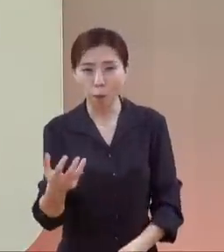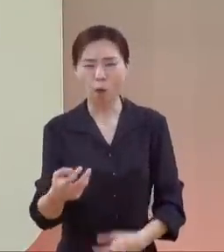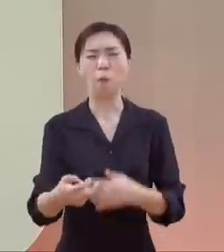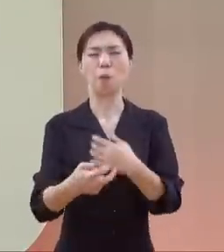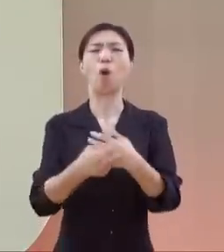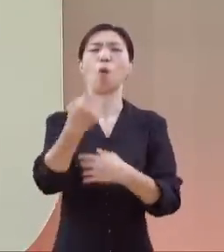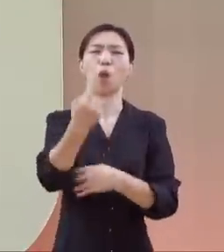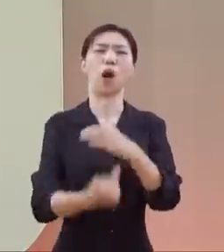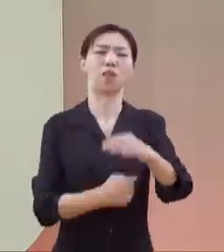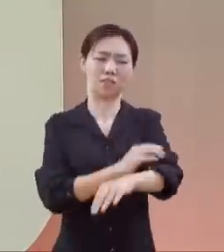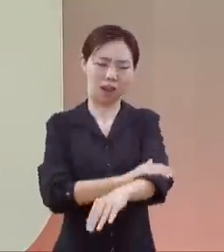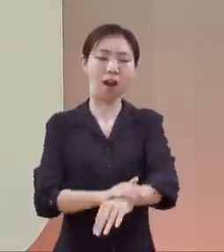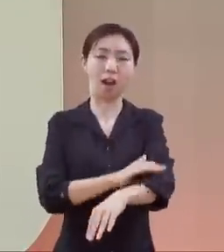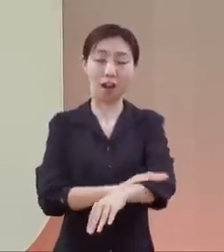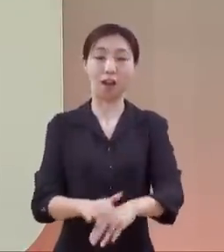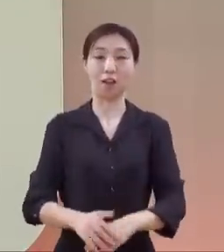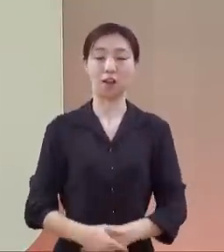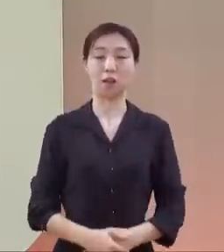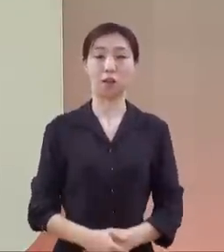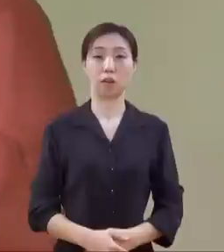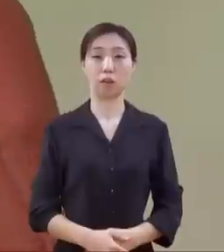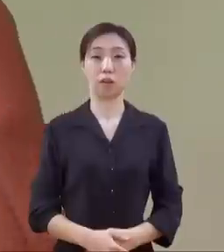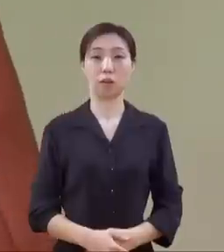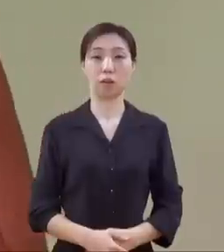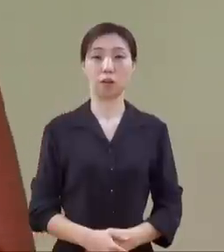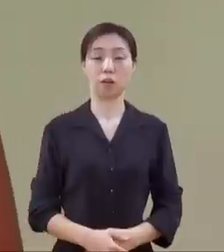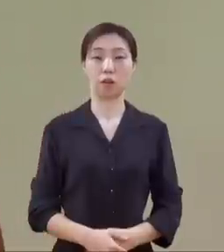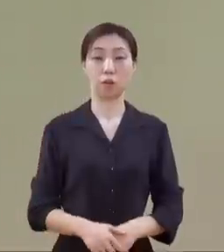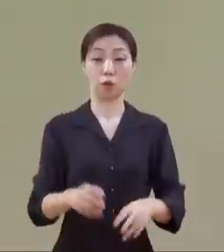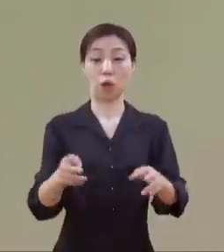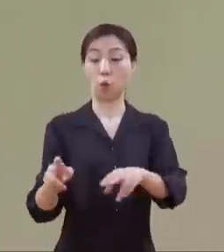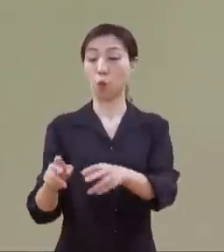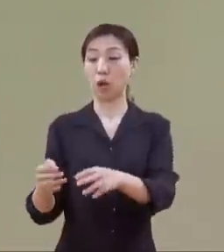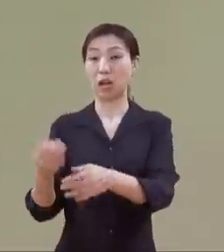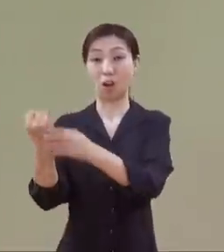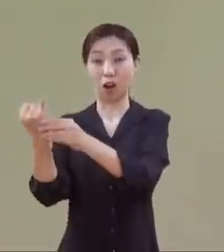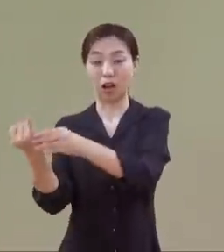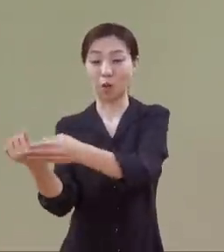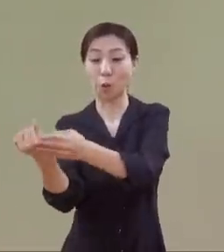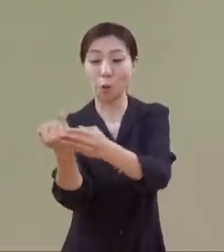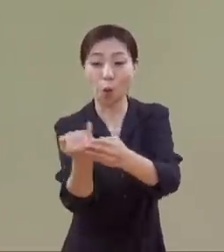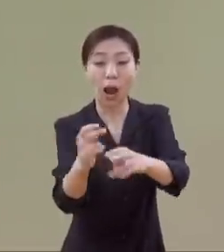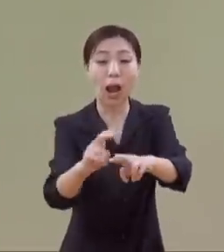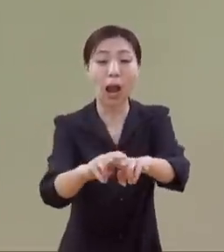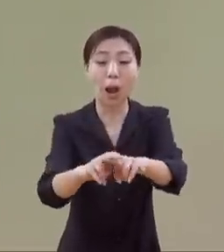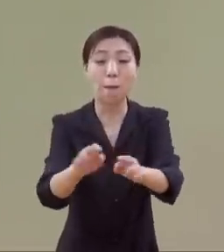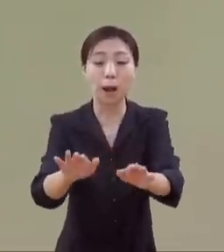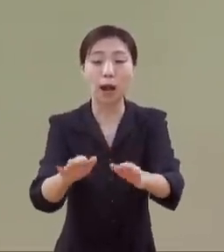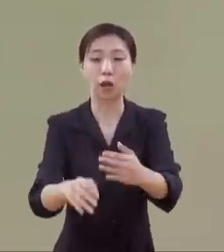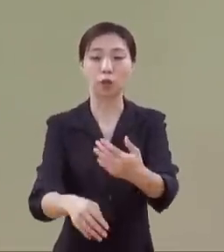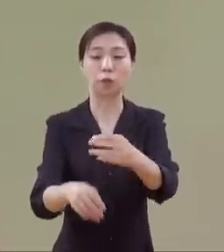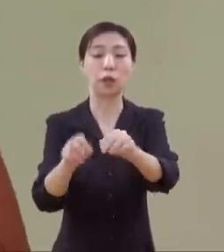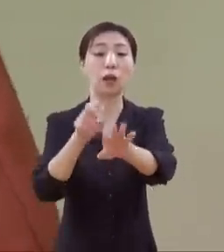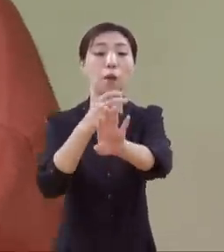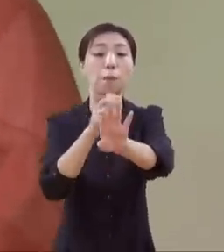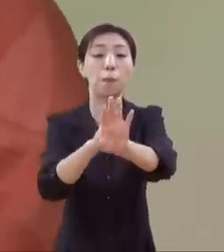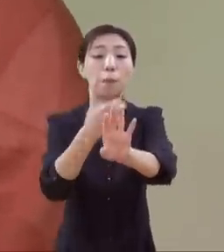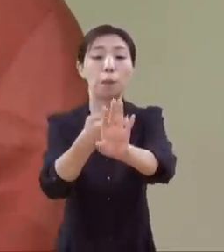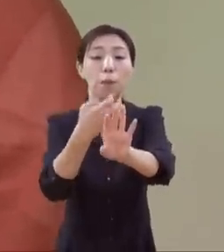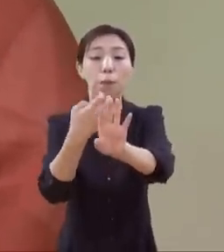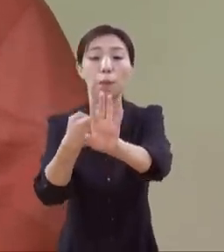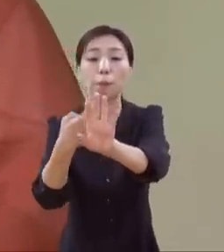병원에 와야죠 자랐습니다 하더니 이렇게 의자에 앉히더니 이렇게 막 진찰을 해주더래요 이렇게 진찰을 하더니